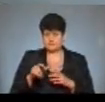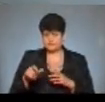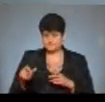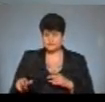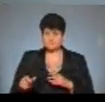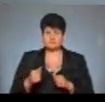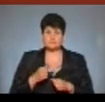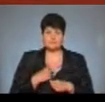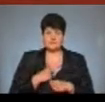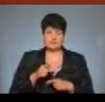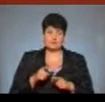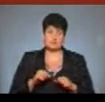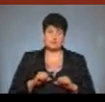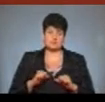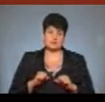на превеликий жаль, вони